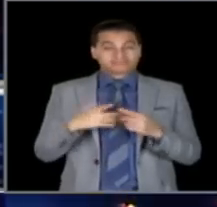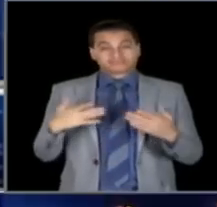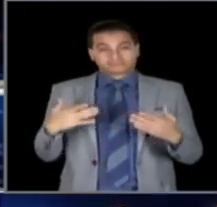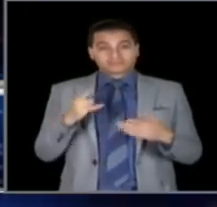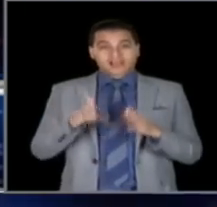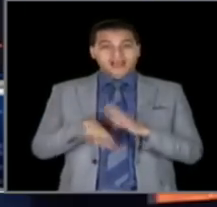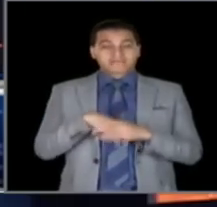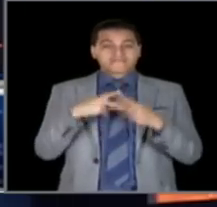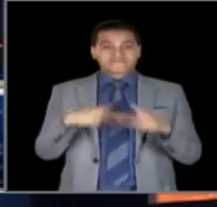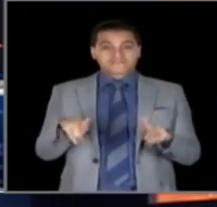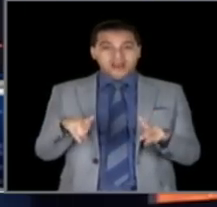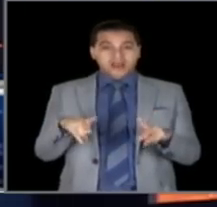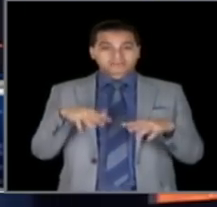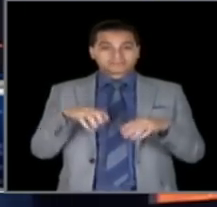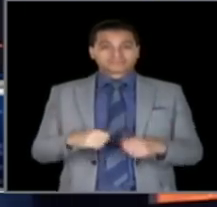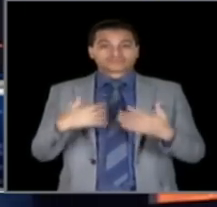اتأسست